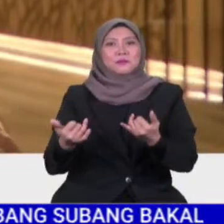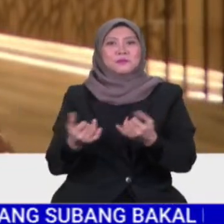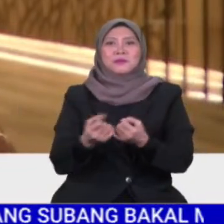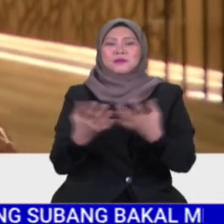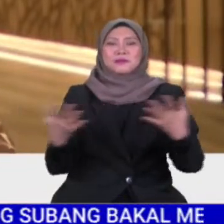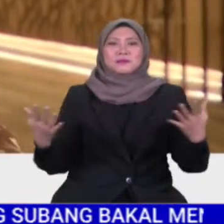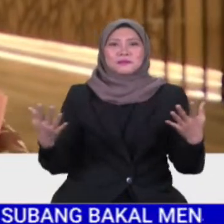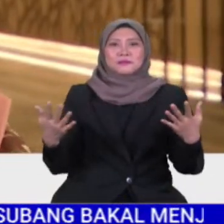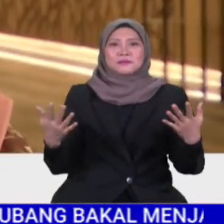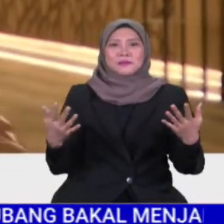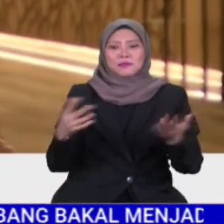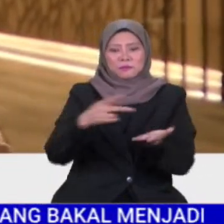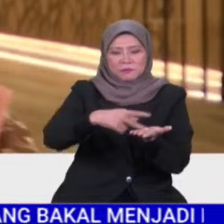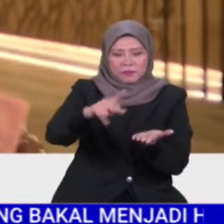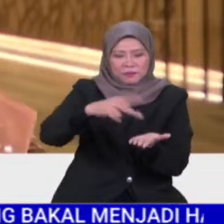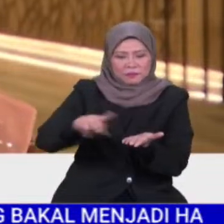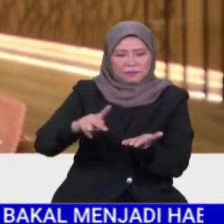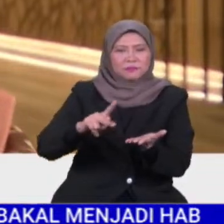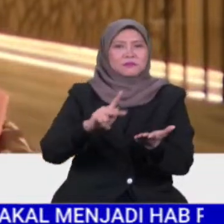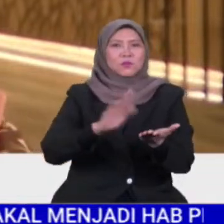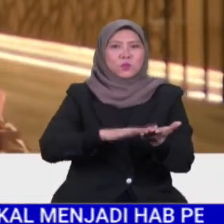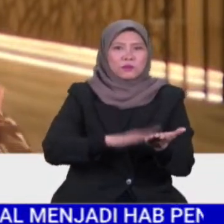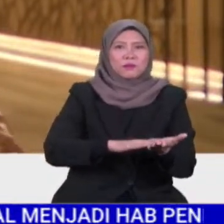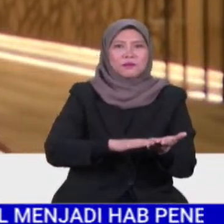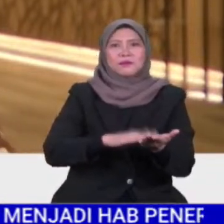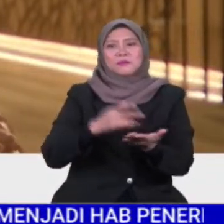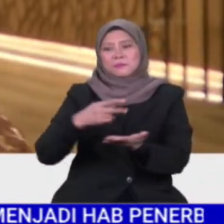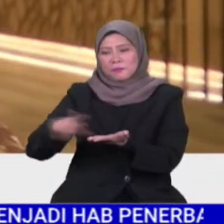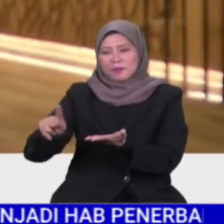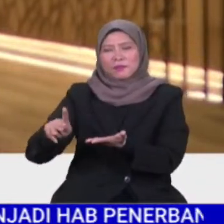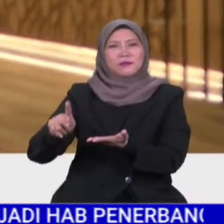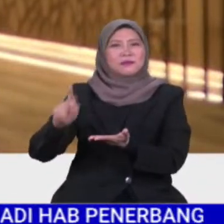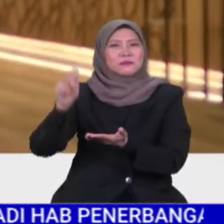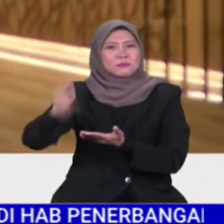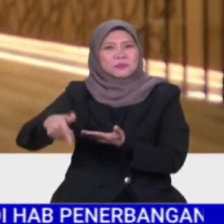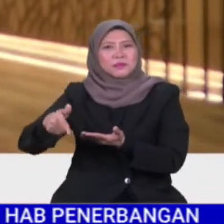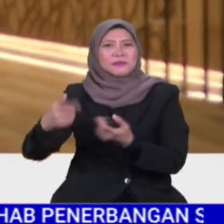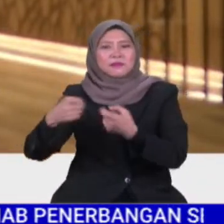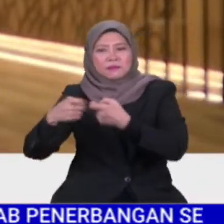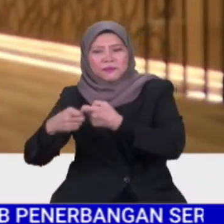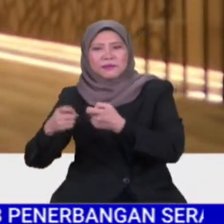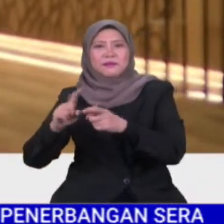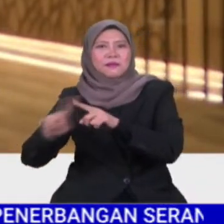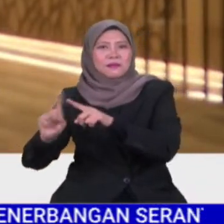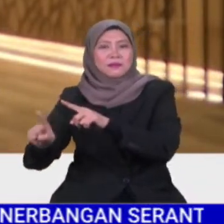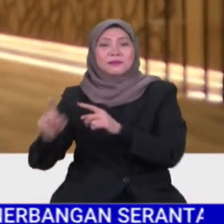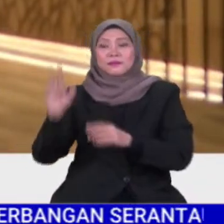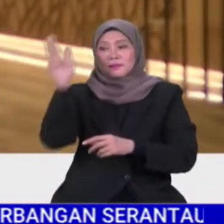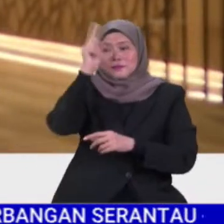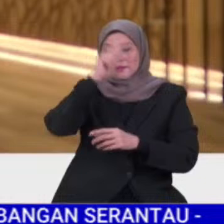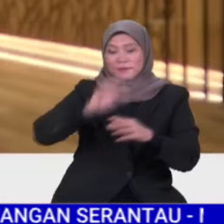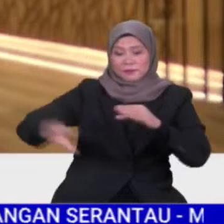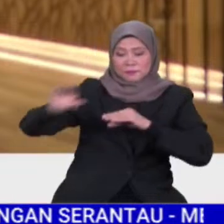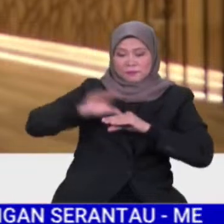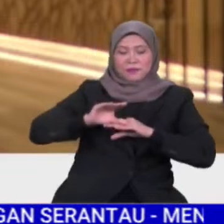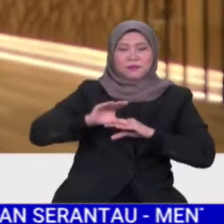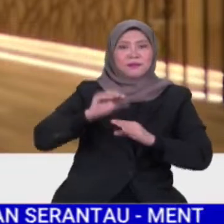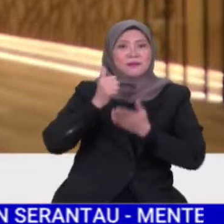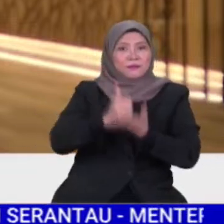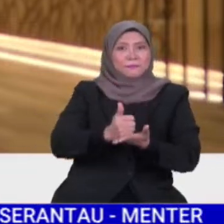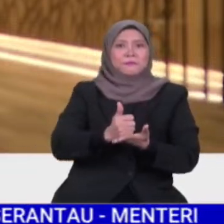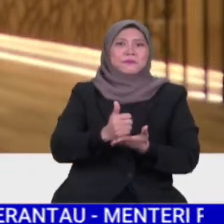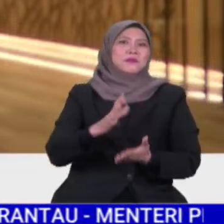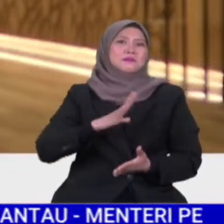banyaklah mau kos belanja sekolah, sara hidup lagi. Kalau ada harap kerajaan bagi lagi tambah macam bantuan